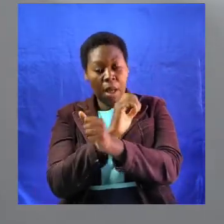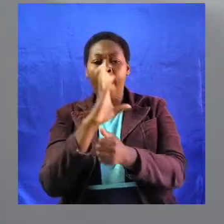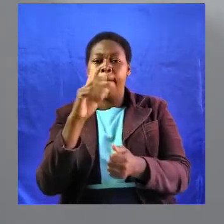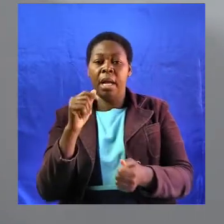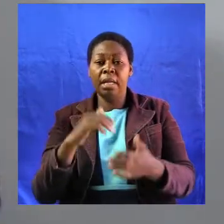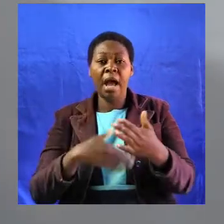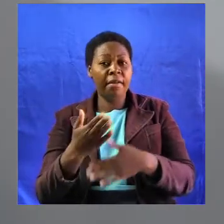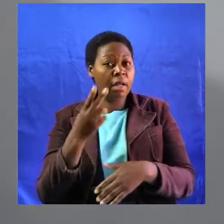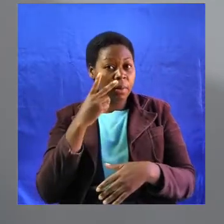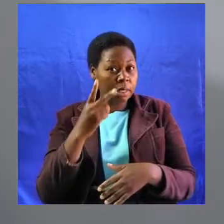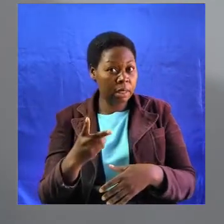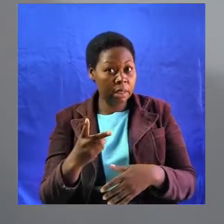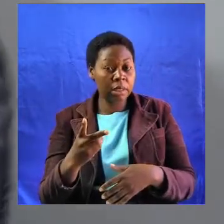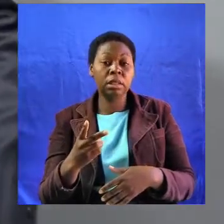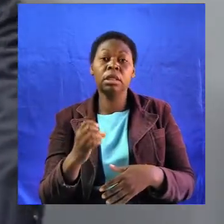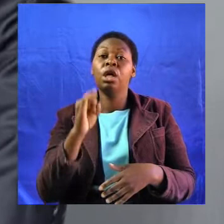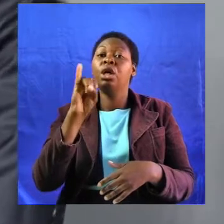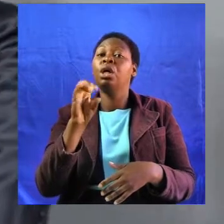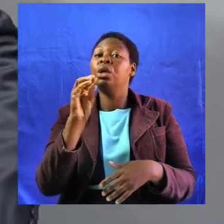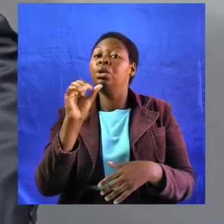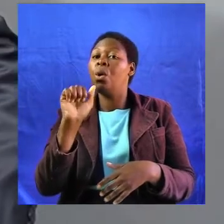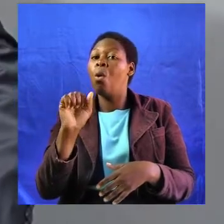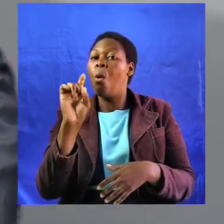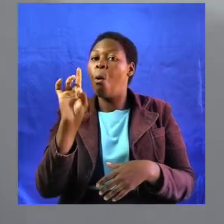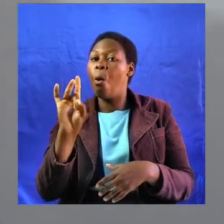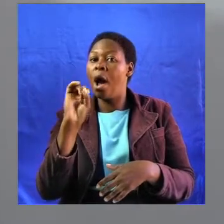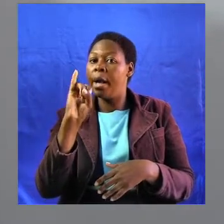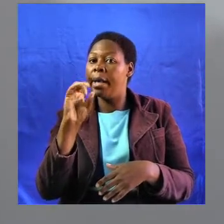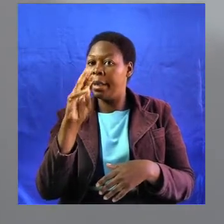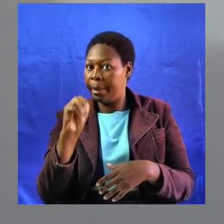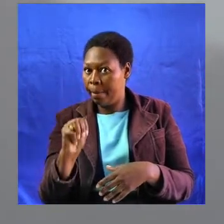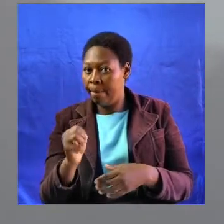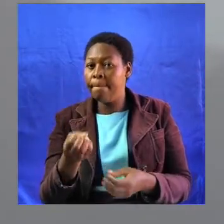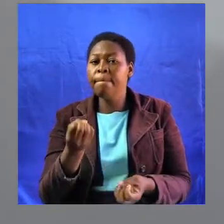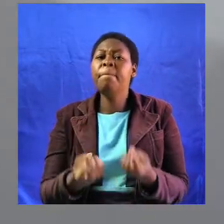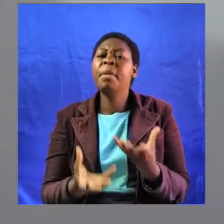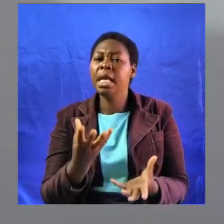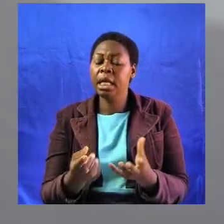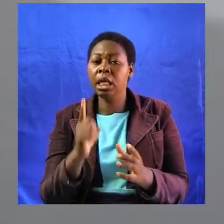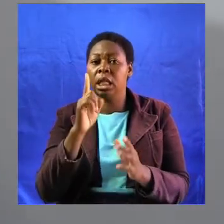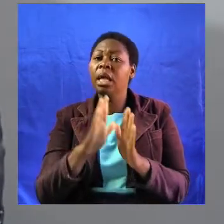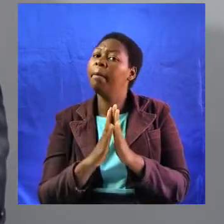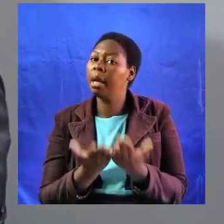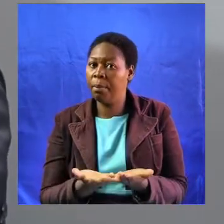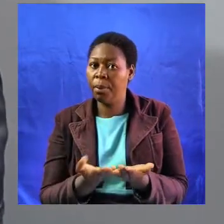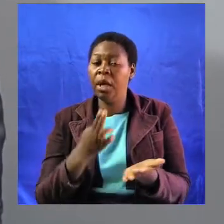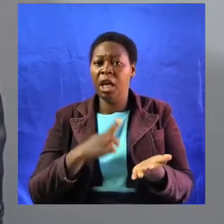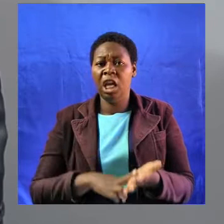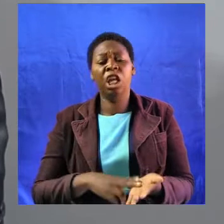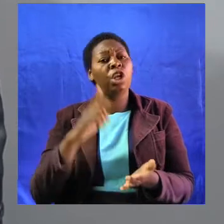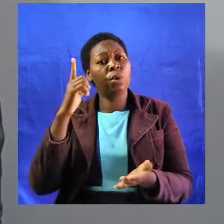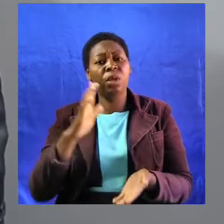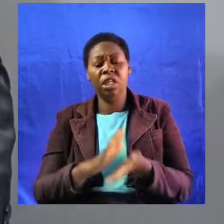taona vazoenda kuutapwa. Vari kuutapwa kunyange tisina kunyanya kuzvitsimbidzira pasta. Mwari akaedza futi